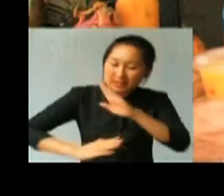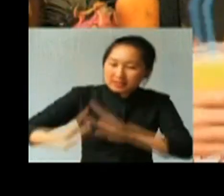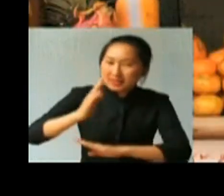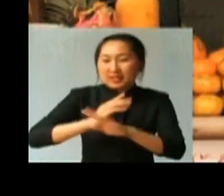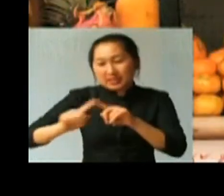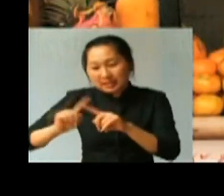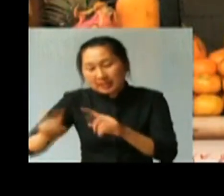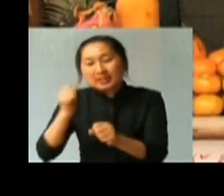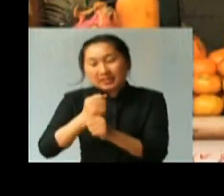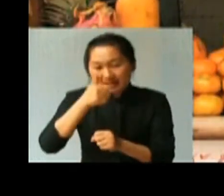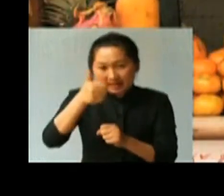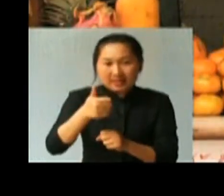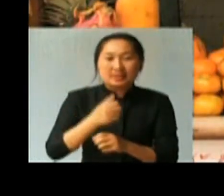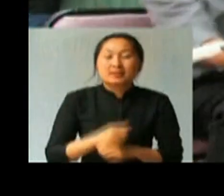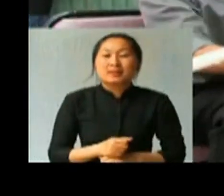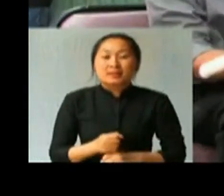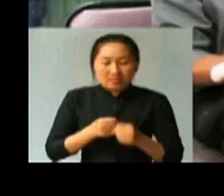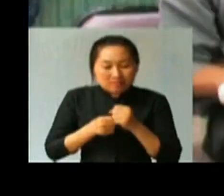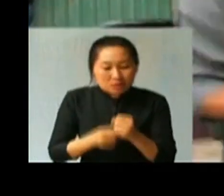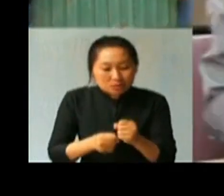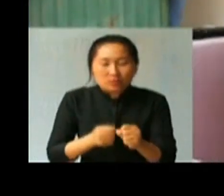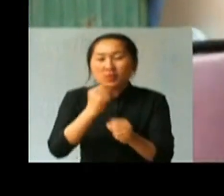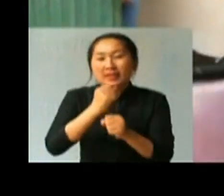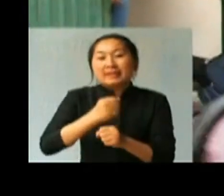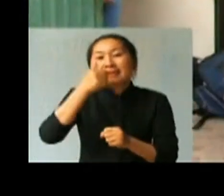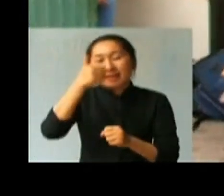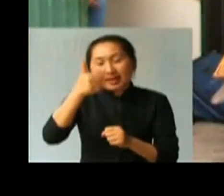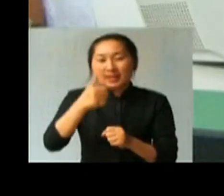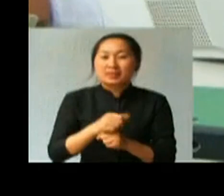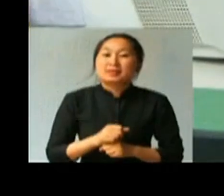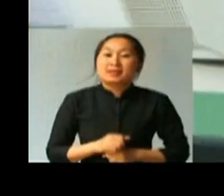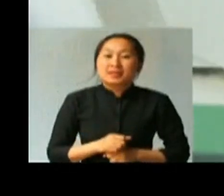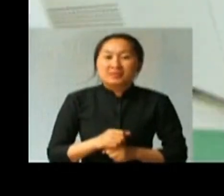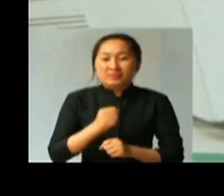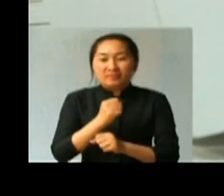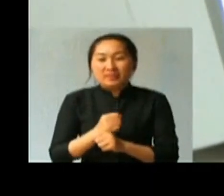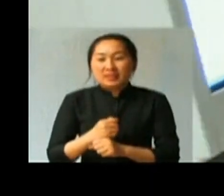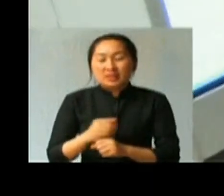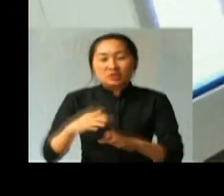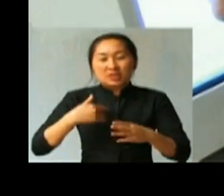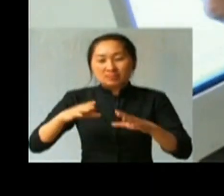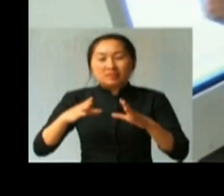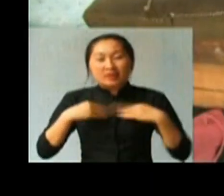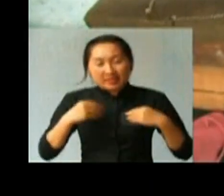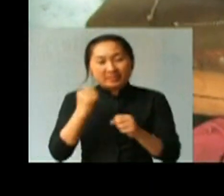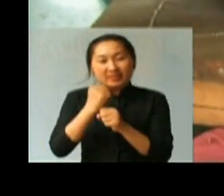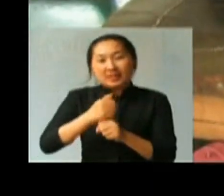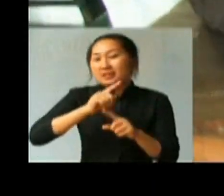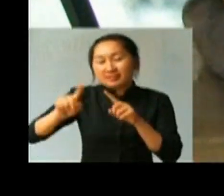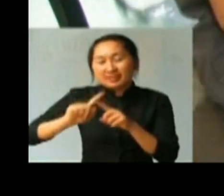ท่านให้เฮาได้สู้สนต่อเวียกต่องานที่คนพิการเฮาได้ฝึกฝนชาตินี้เกิดมาเป็น